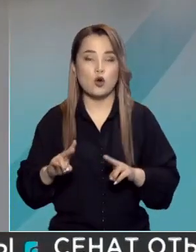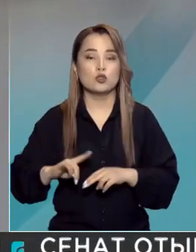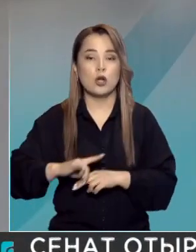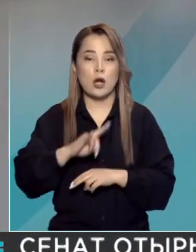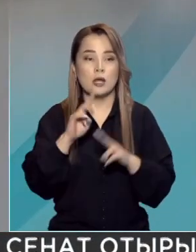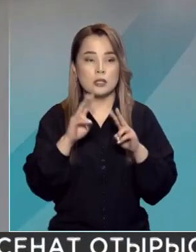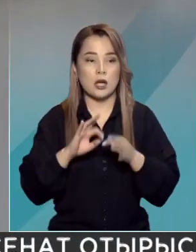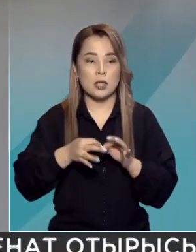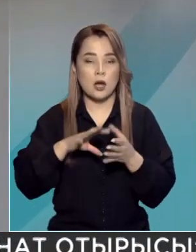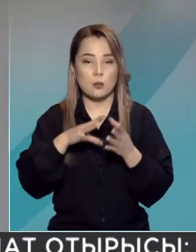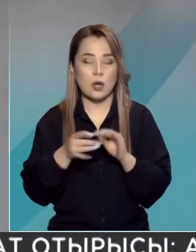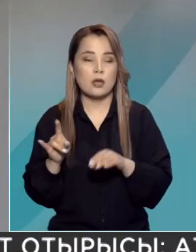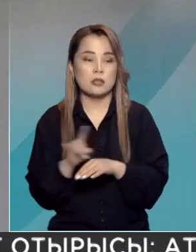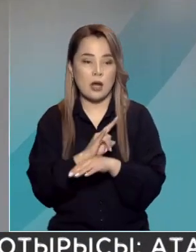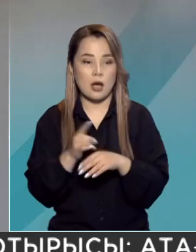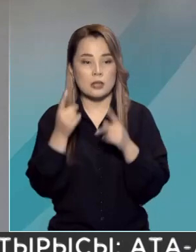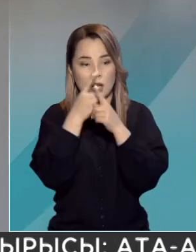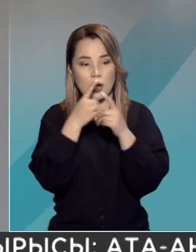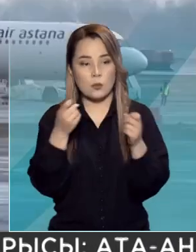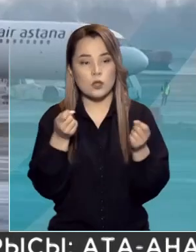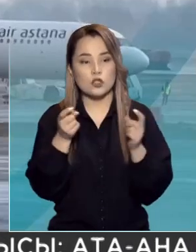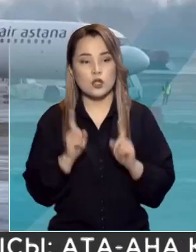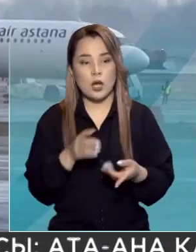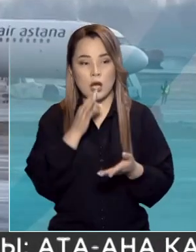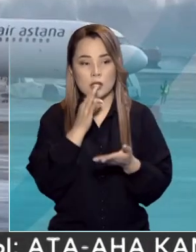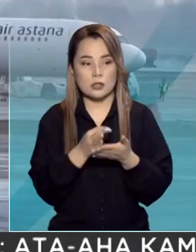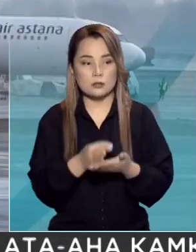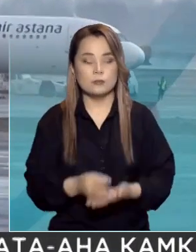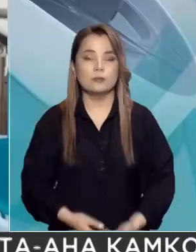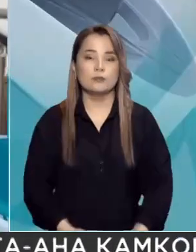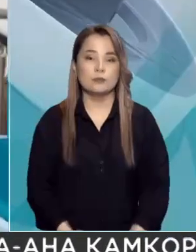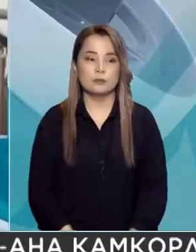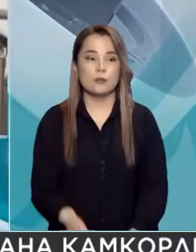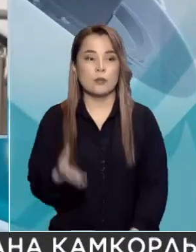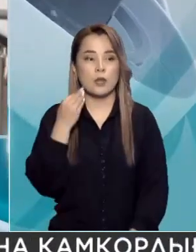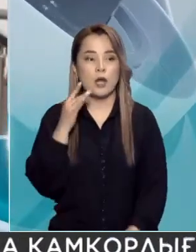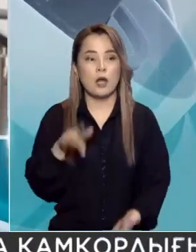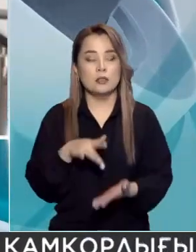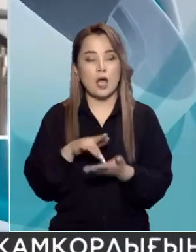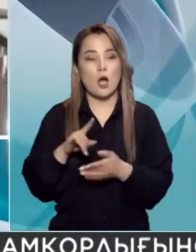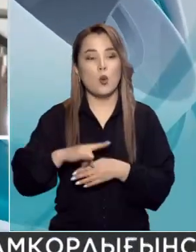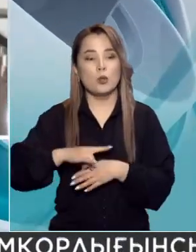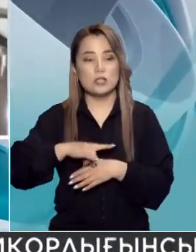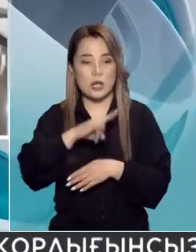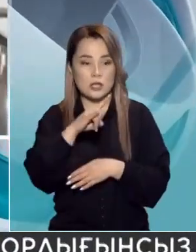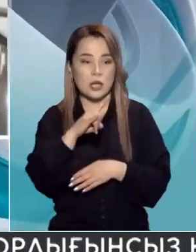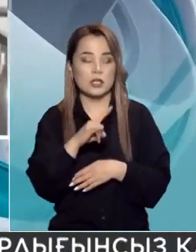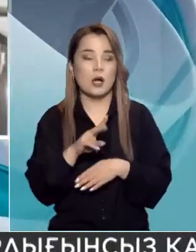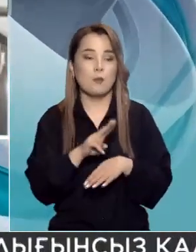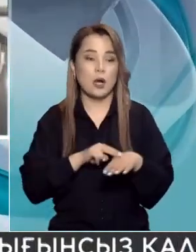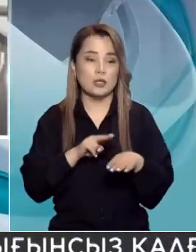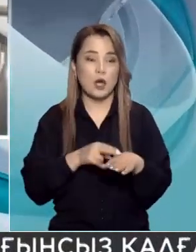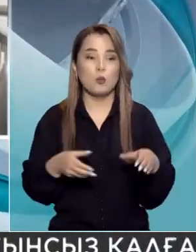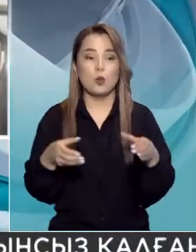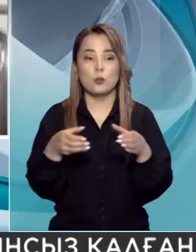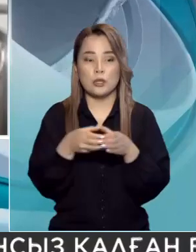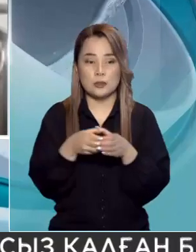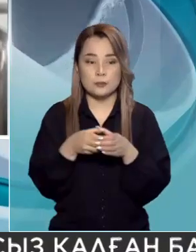ұшақты тексеріп, оның жалған ақпарат екенін растады. Алматы қаласы әуежайындағы желілік полиция